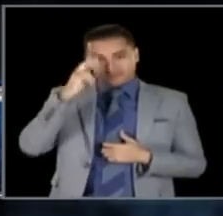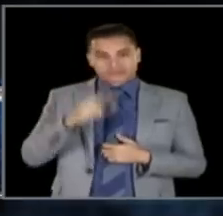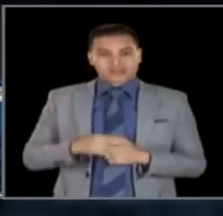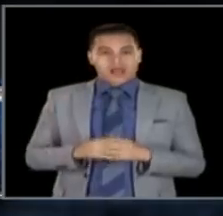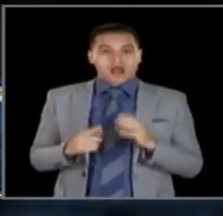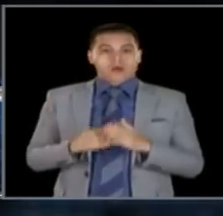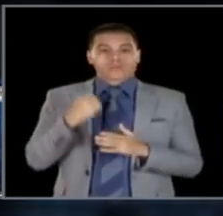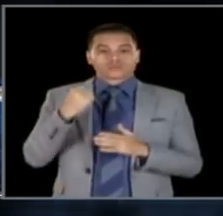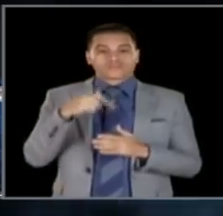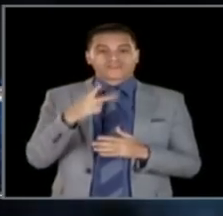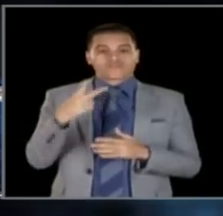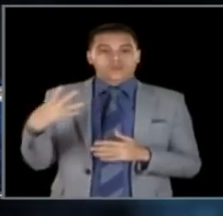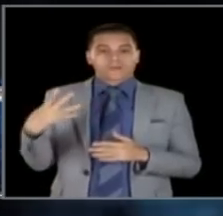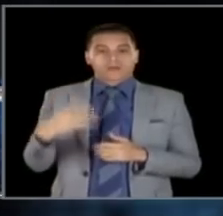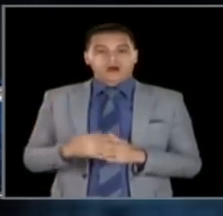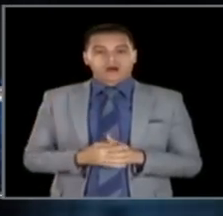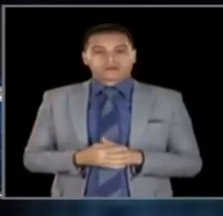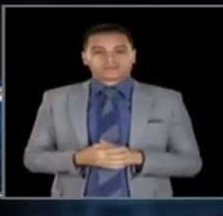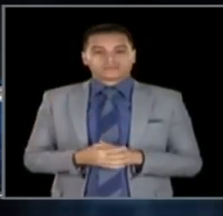أول بطولة في 2004.